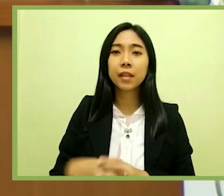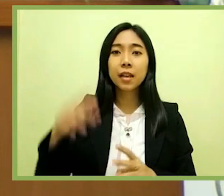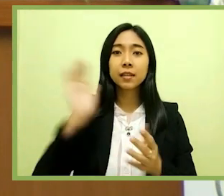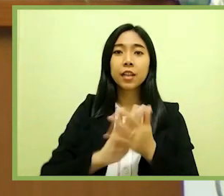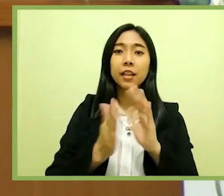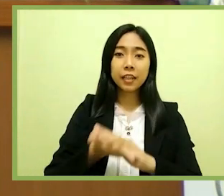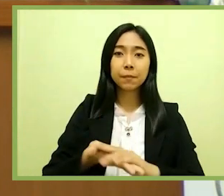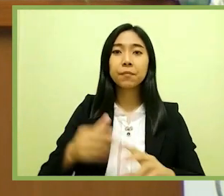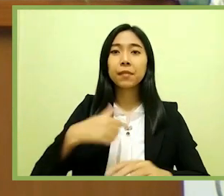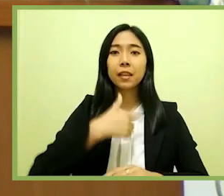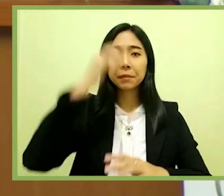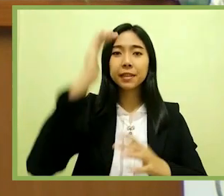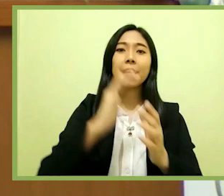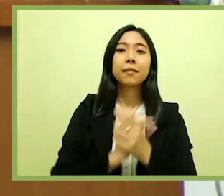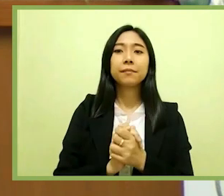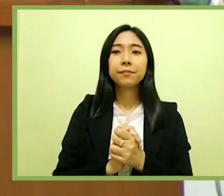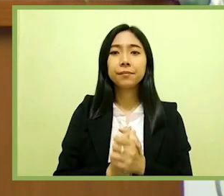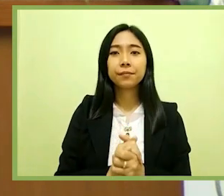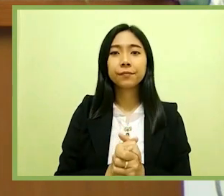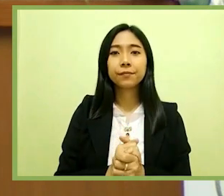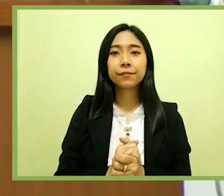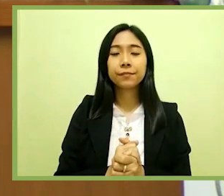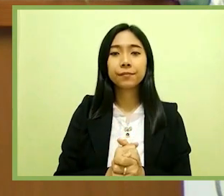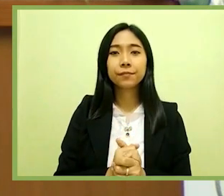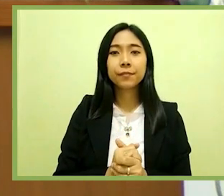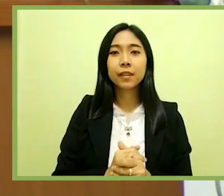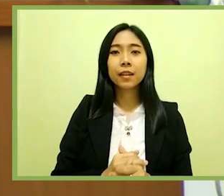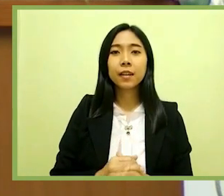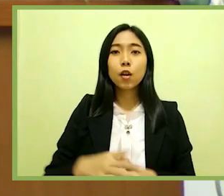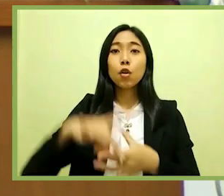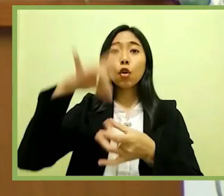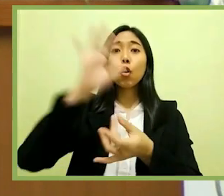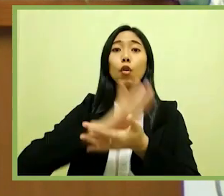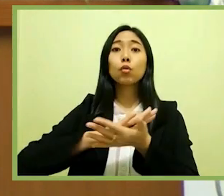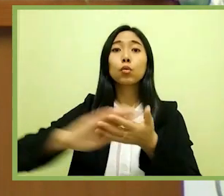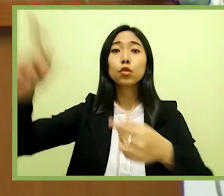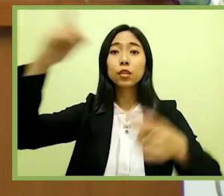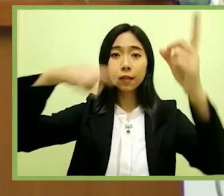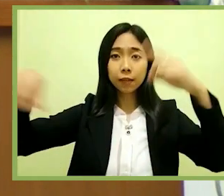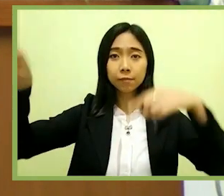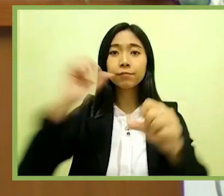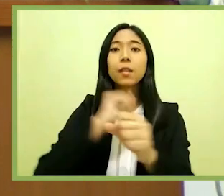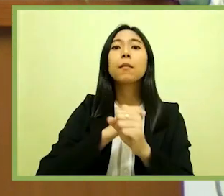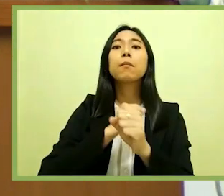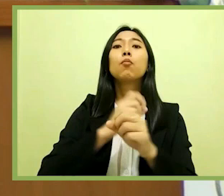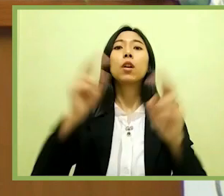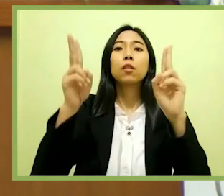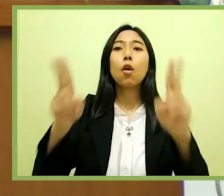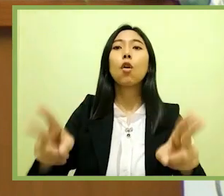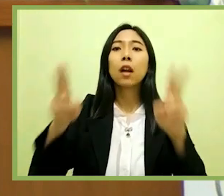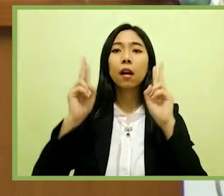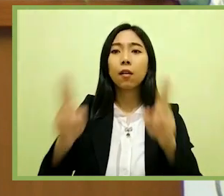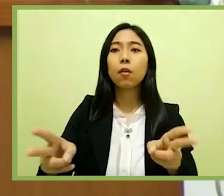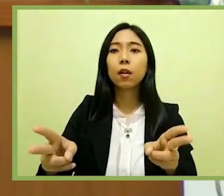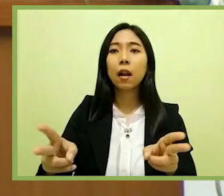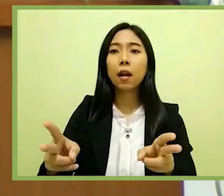satu hal yang bisa kita yakini adalah bahwa hadirnya Roh Kudus membuat orang-orang